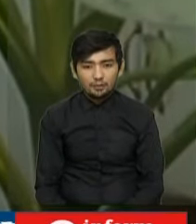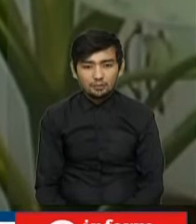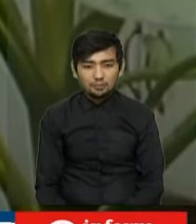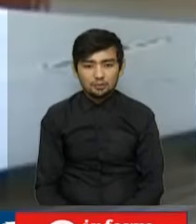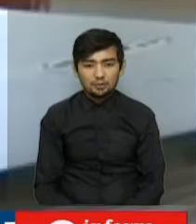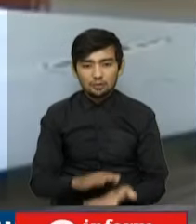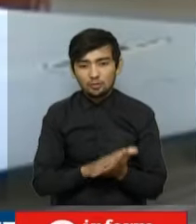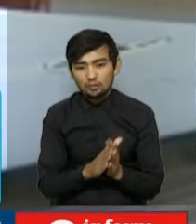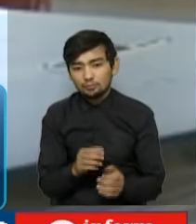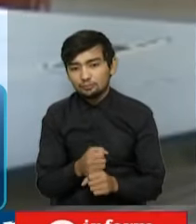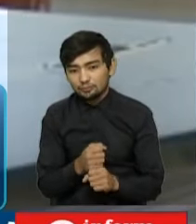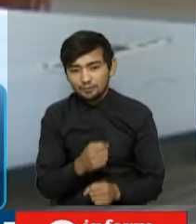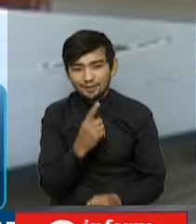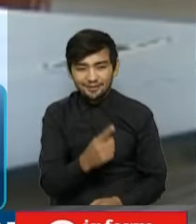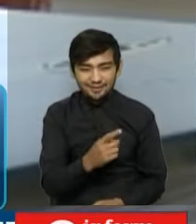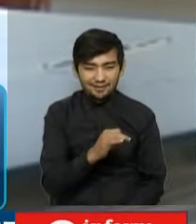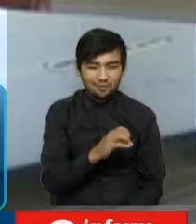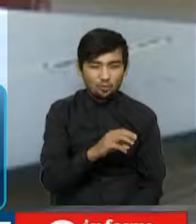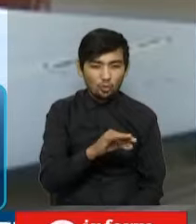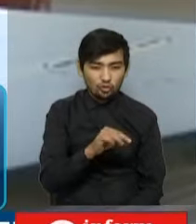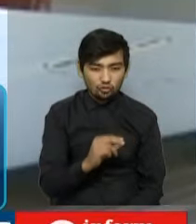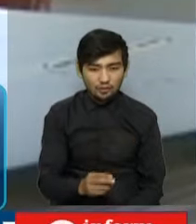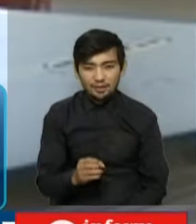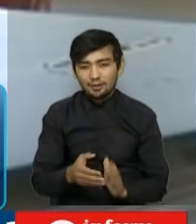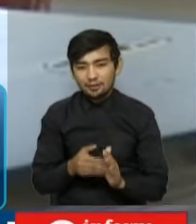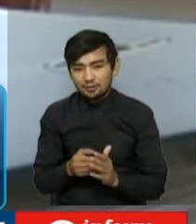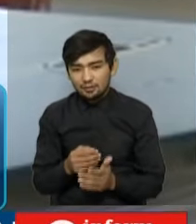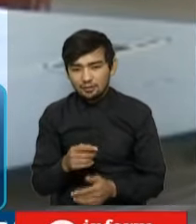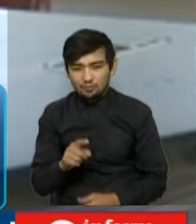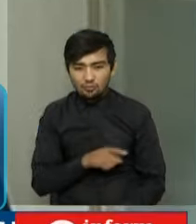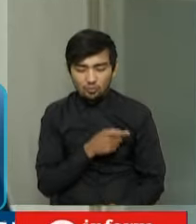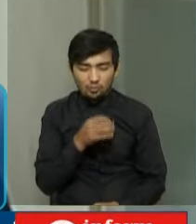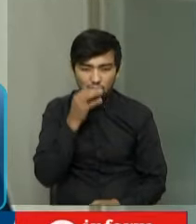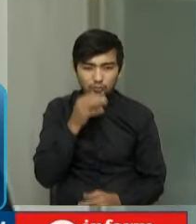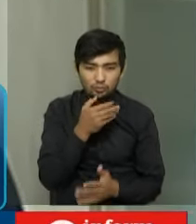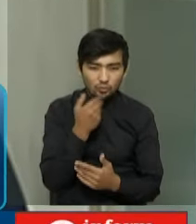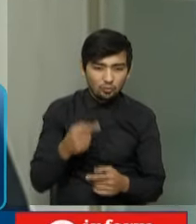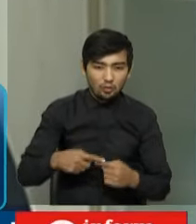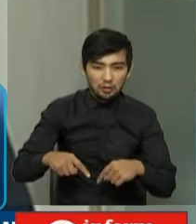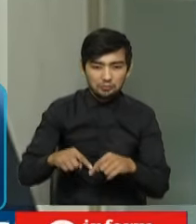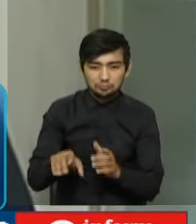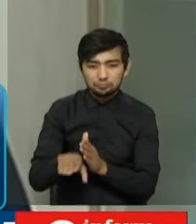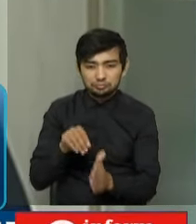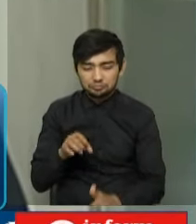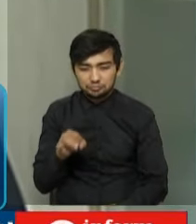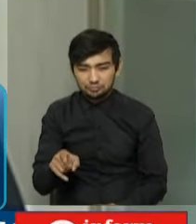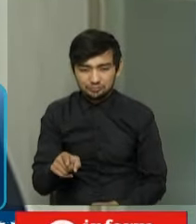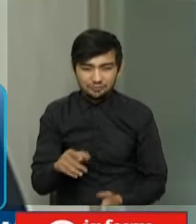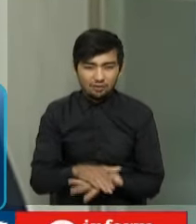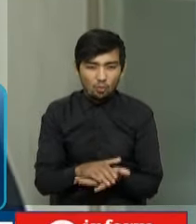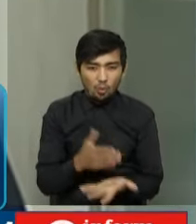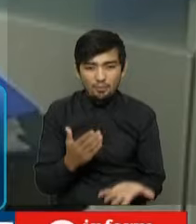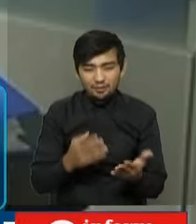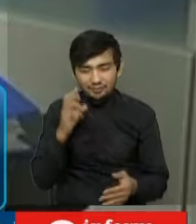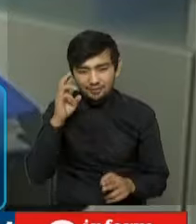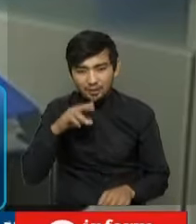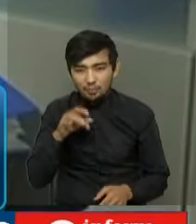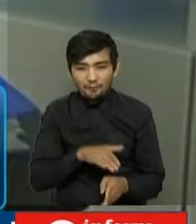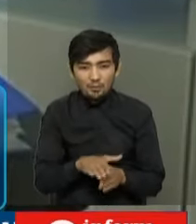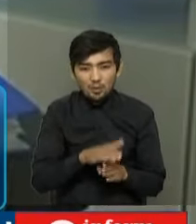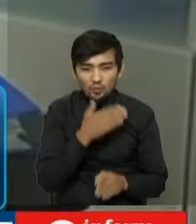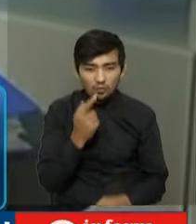Заключают договоры из одного источника, привлекают к работе непрофильные организации, не выполняют условия. Госзакупки все еще остаются